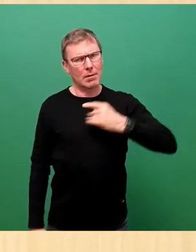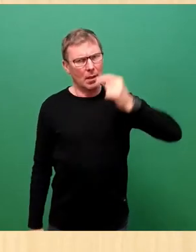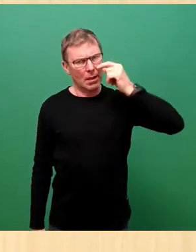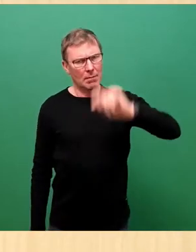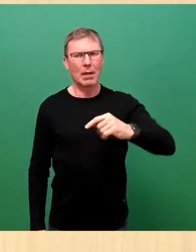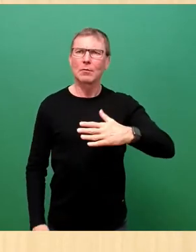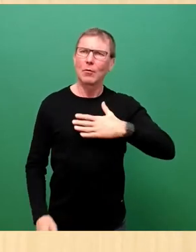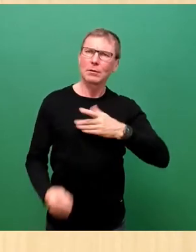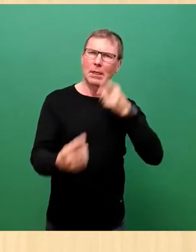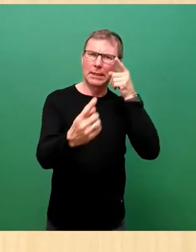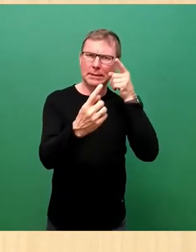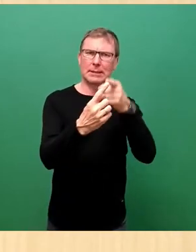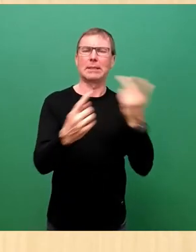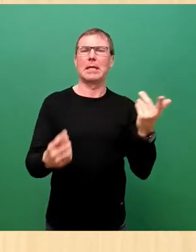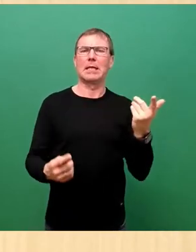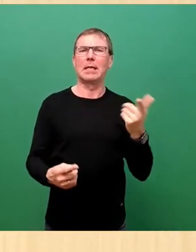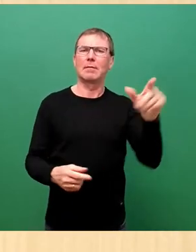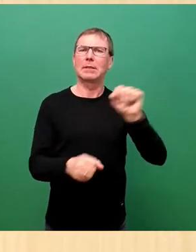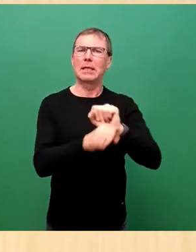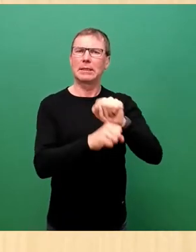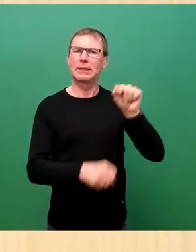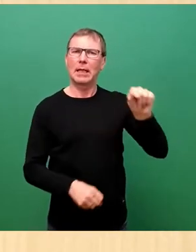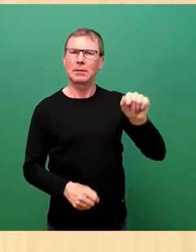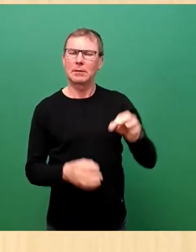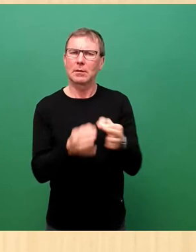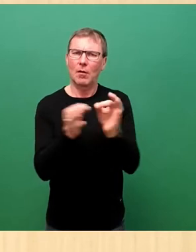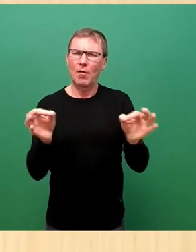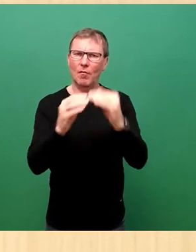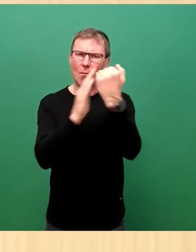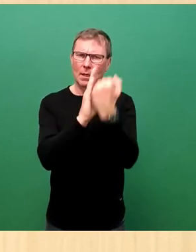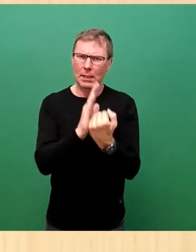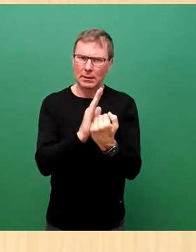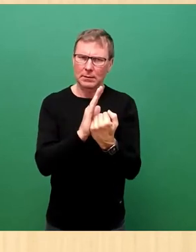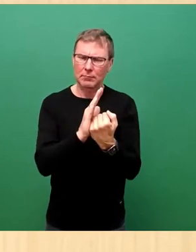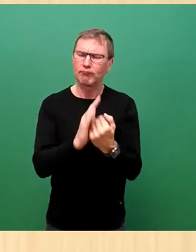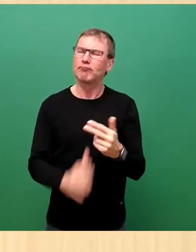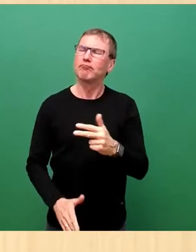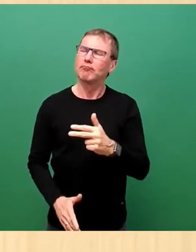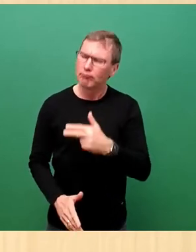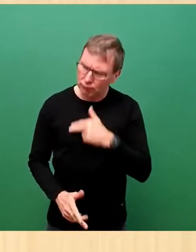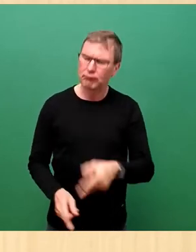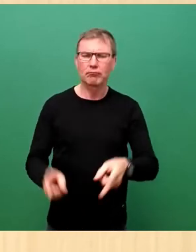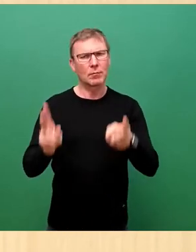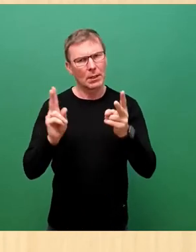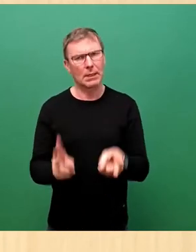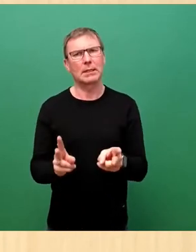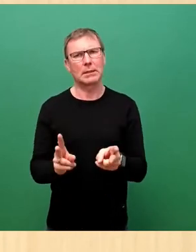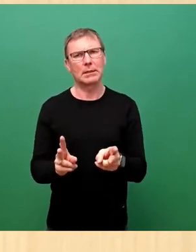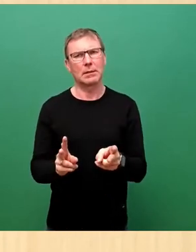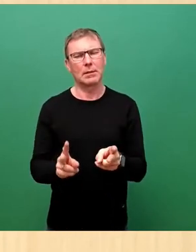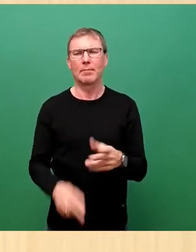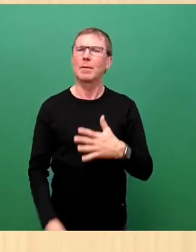ist, was die Dissidenten da formuliert haben, jetzt wirklich richtig. Aus unserer